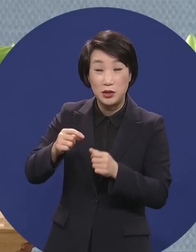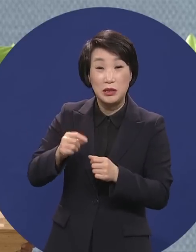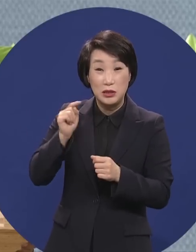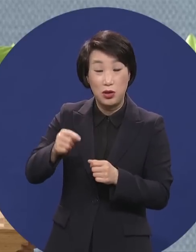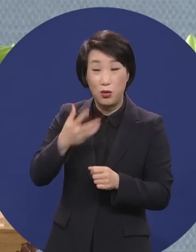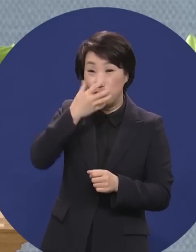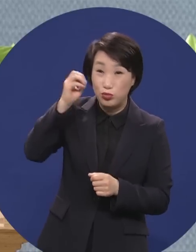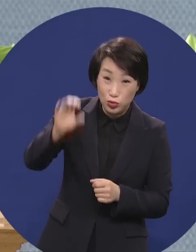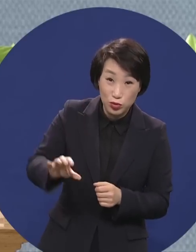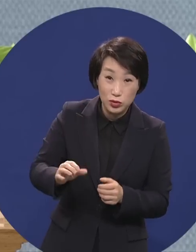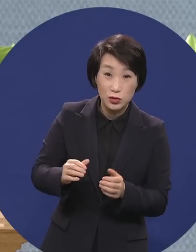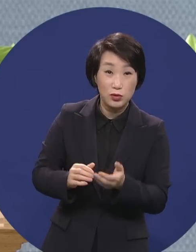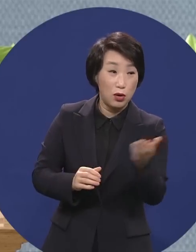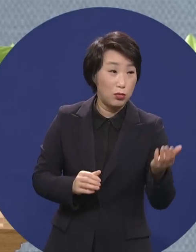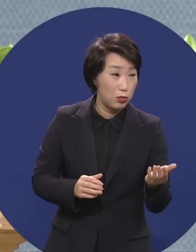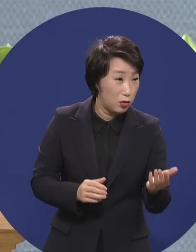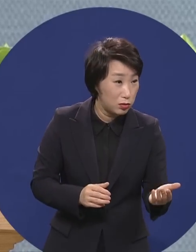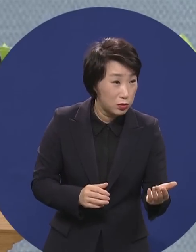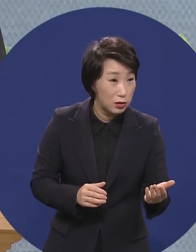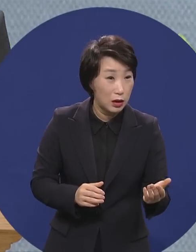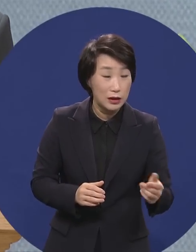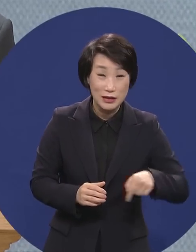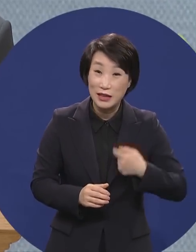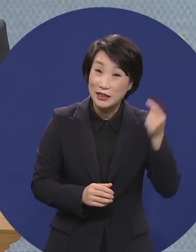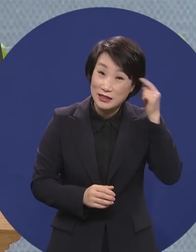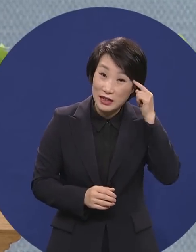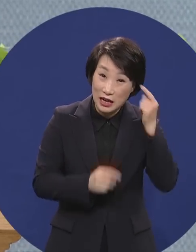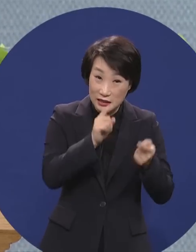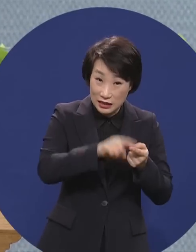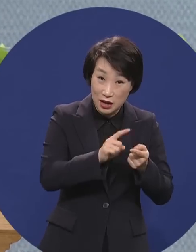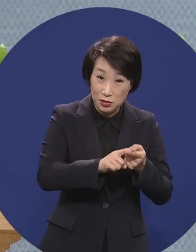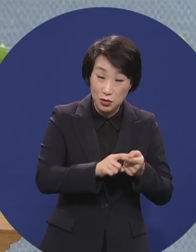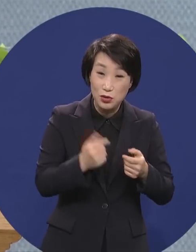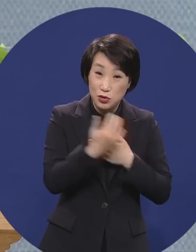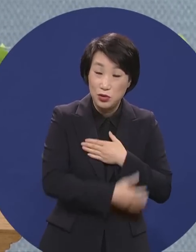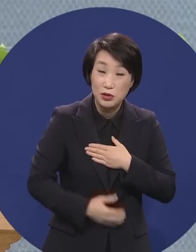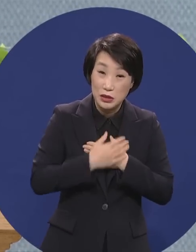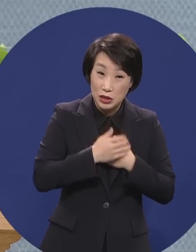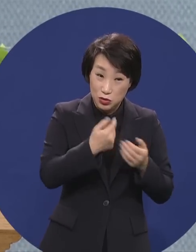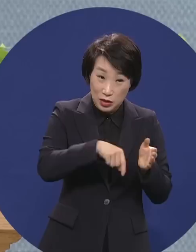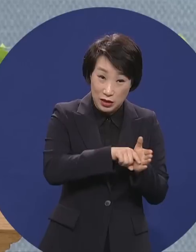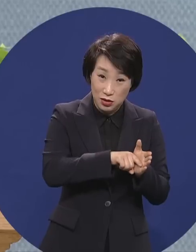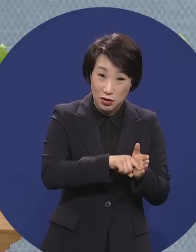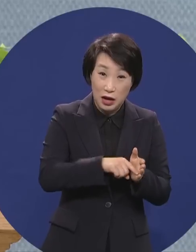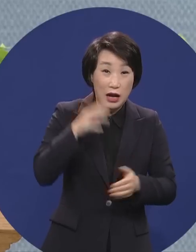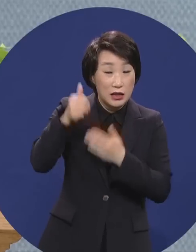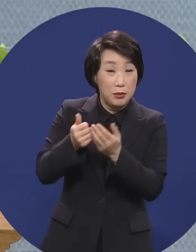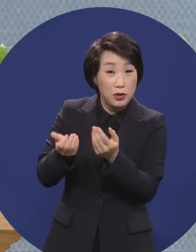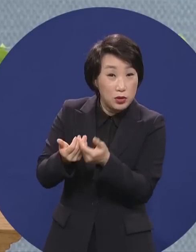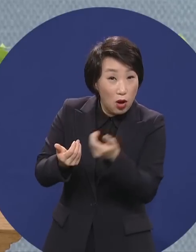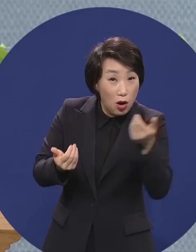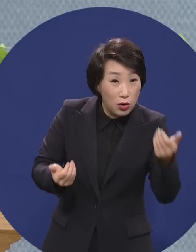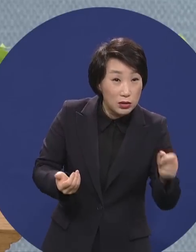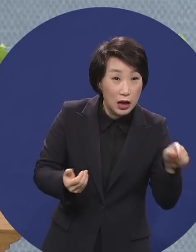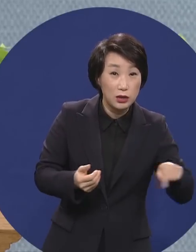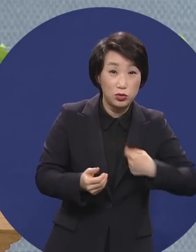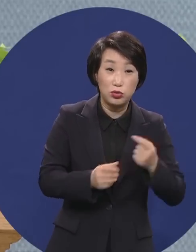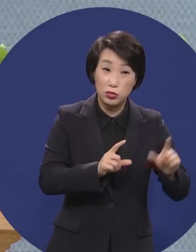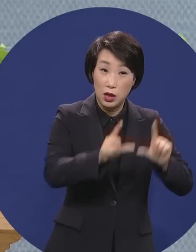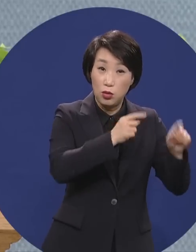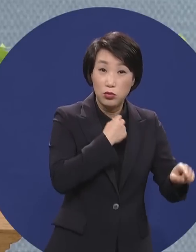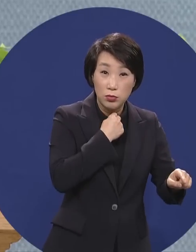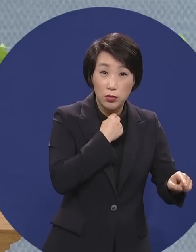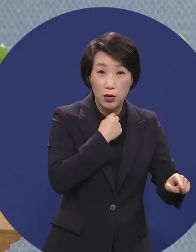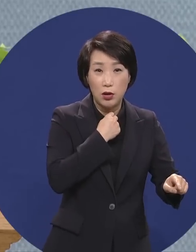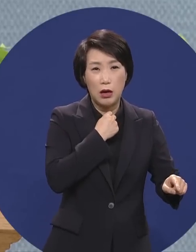계시를 무시하면서 자기 생각대로 육신을 위해 하나님을 떠나 스스로 살려는